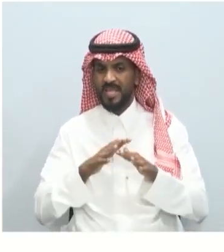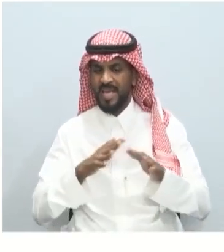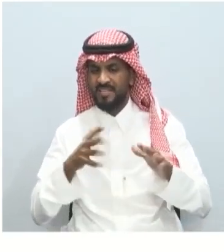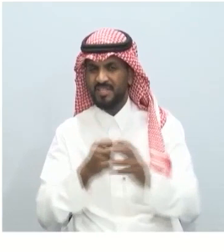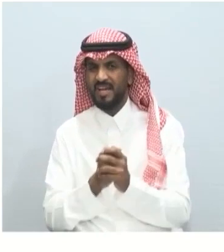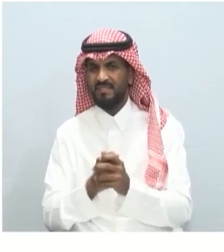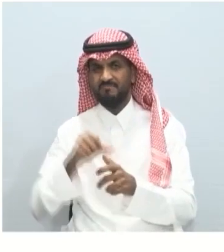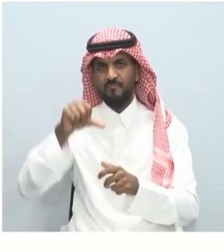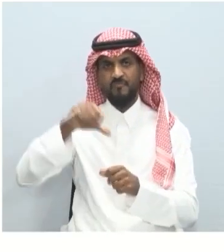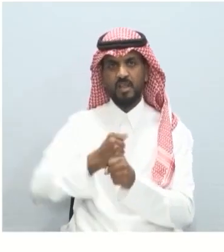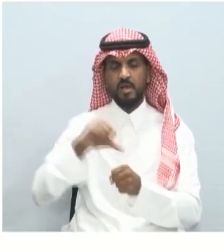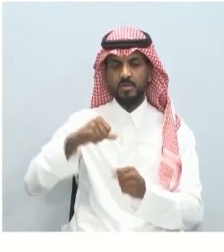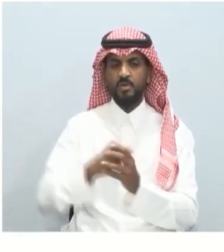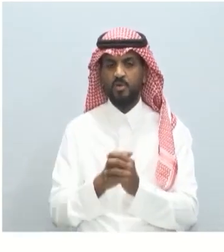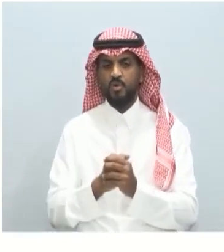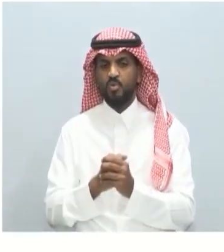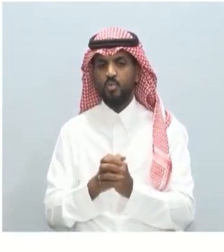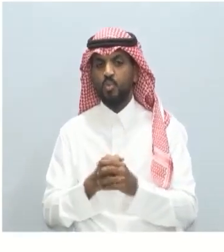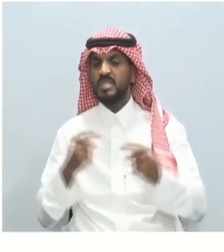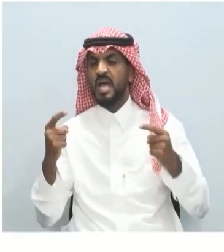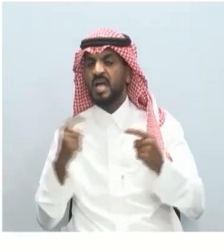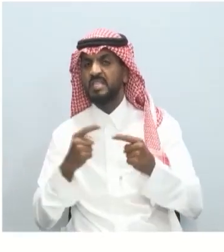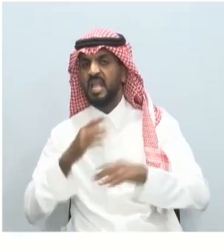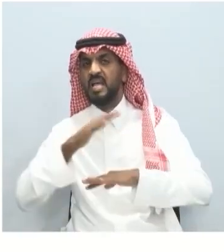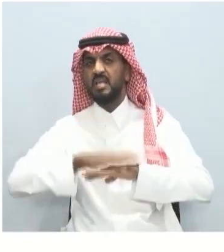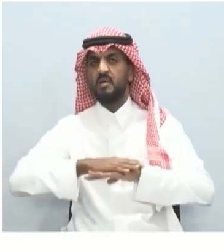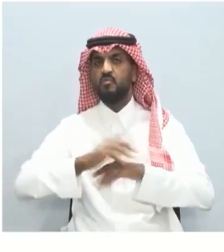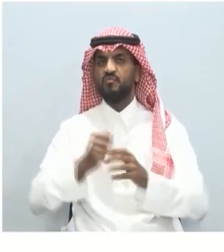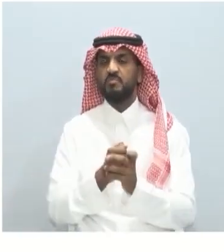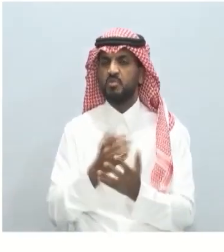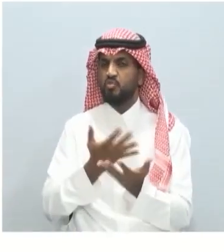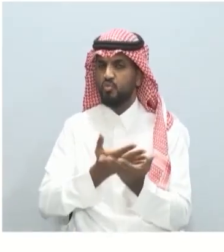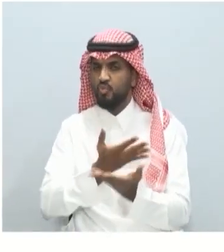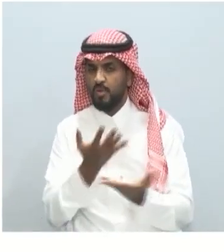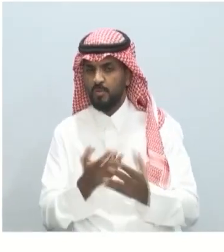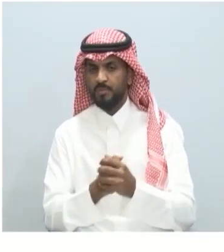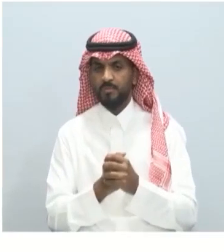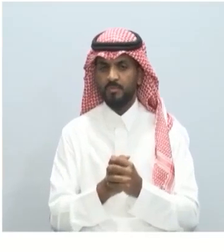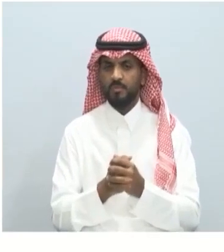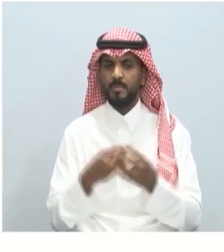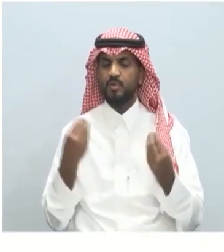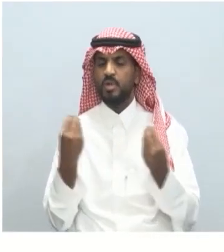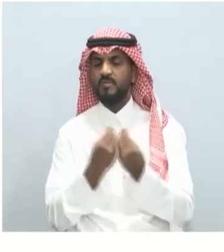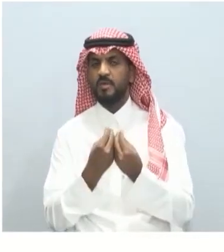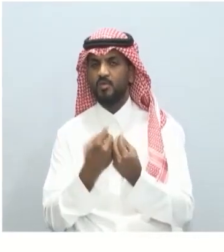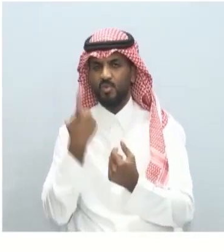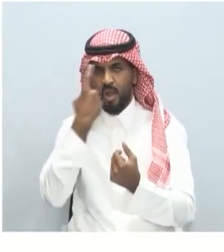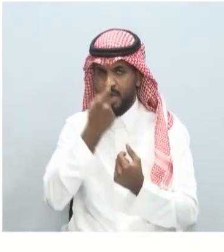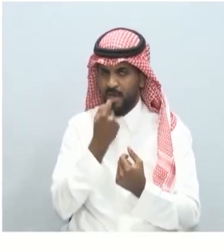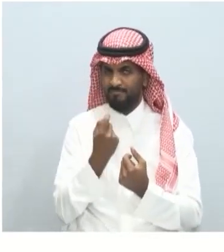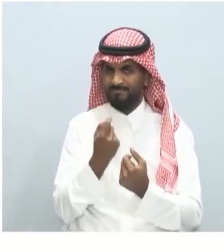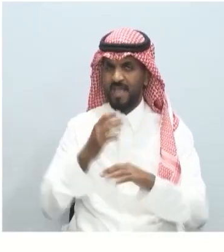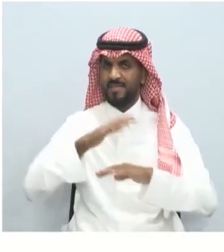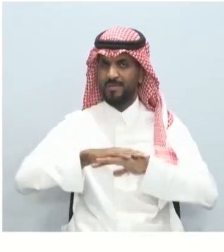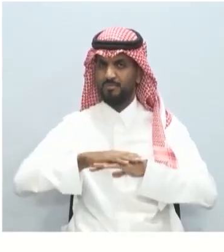احيانا وتحدي الاداب والاخلاق في بعض الظروف والاحوال ولكن مع كل هذا يظل الحياء هو الادب